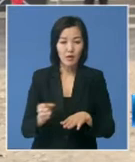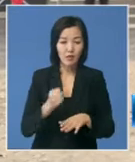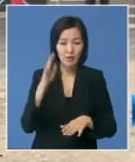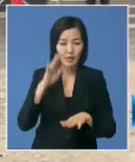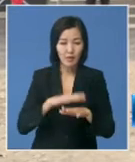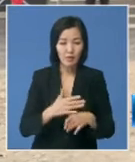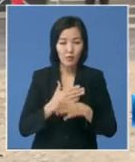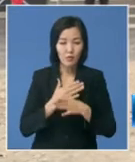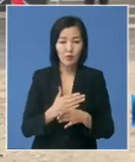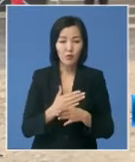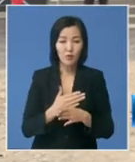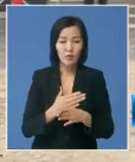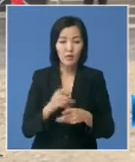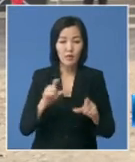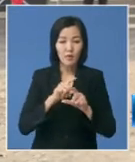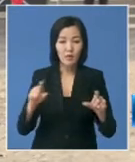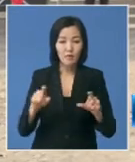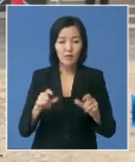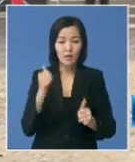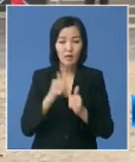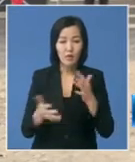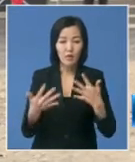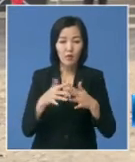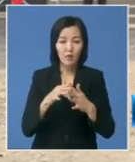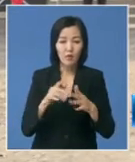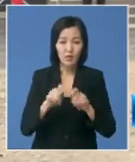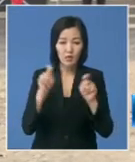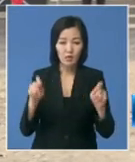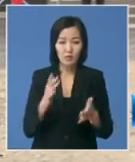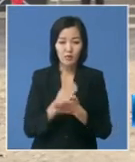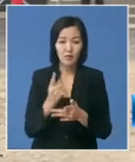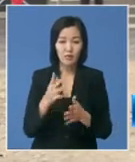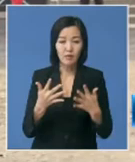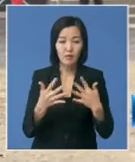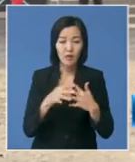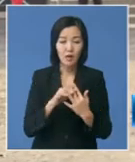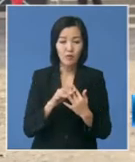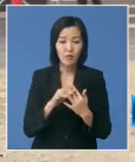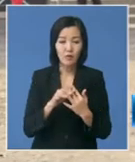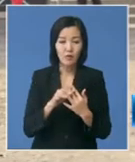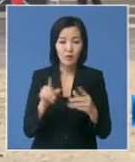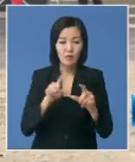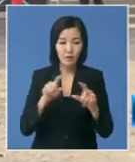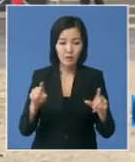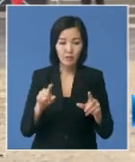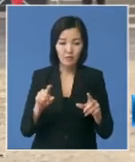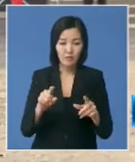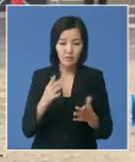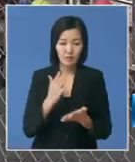қолдауымен осы ғимараттар әр ауылға салынып беріліп жатыр. Бір ғимарат біздің ауылда